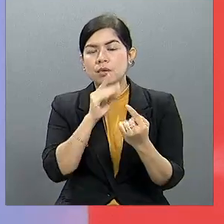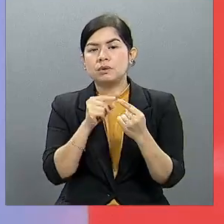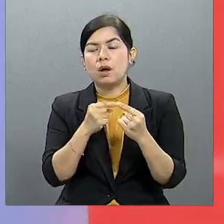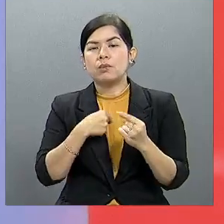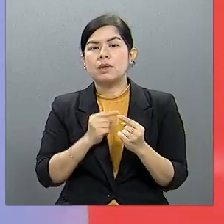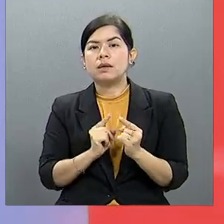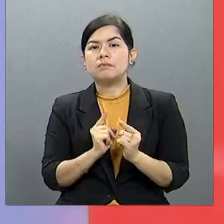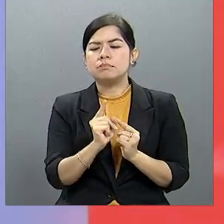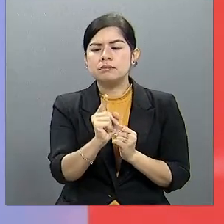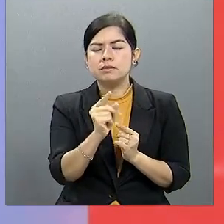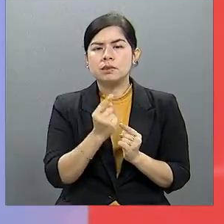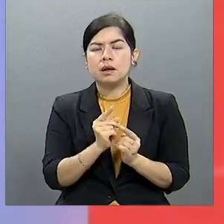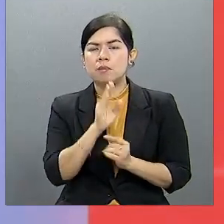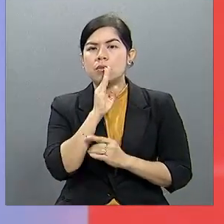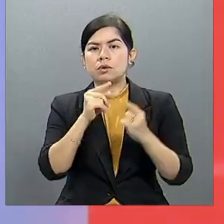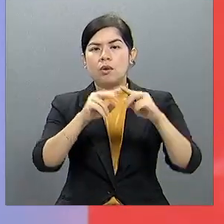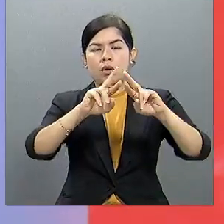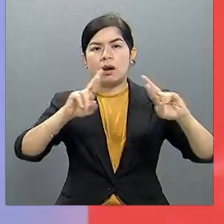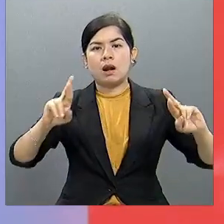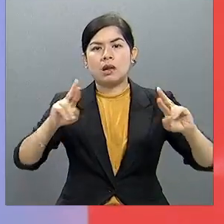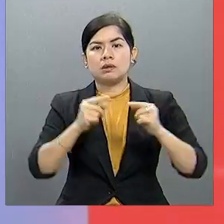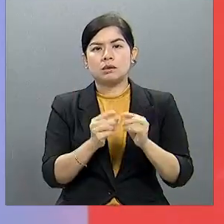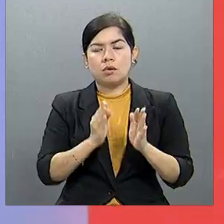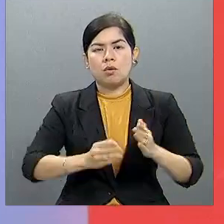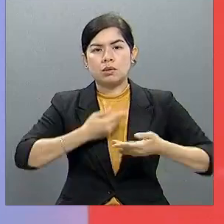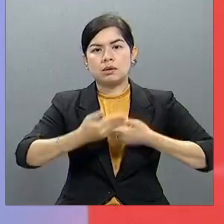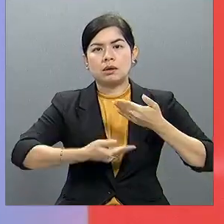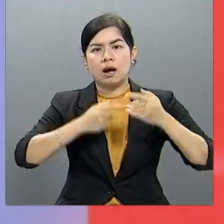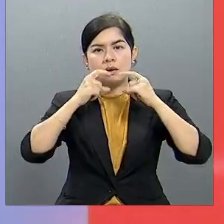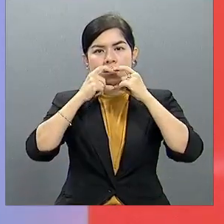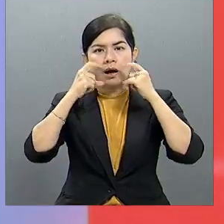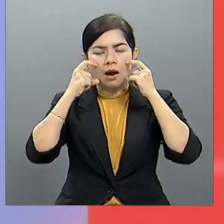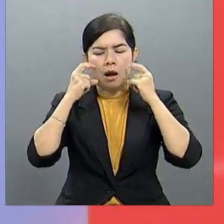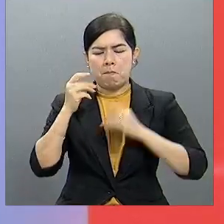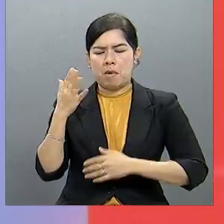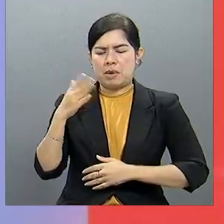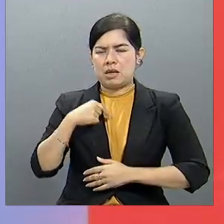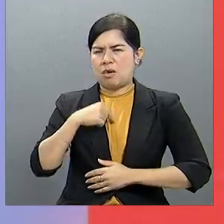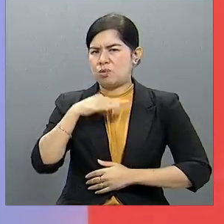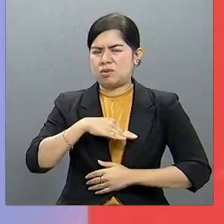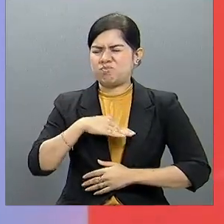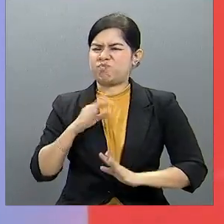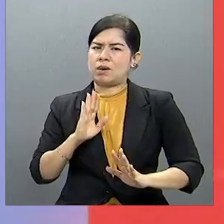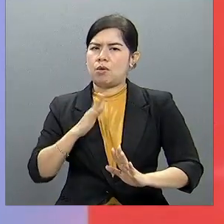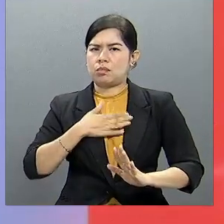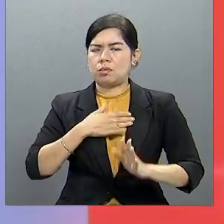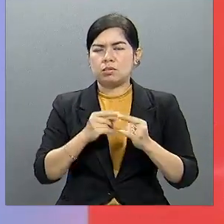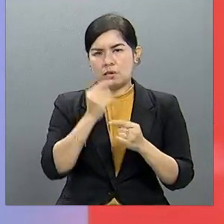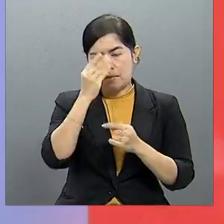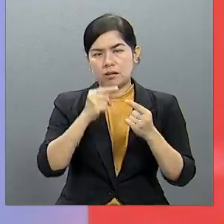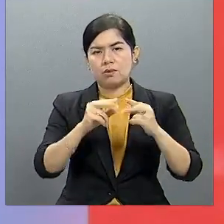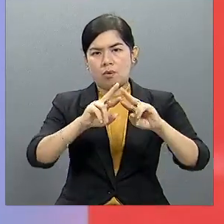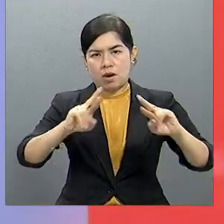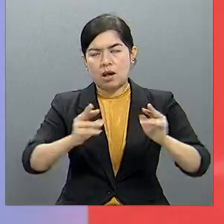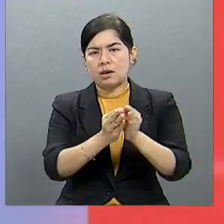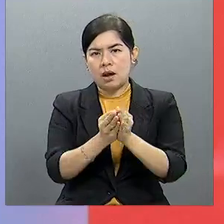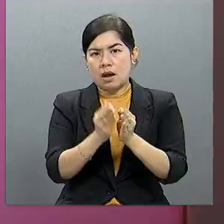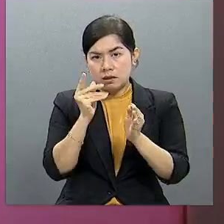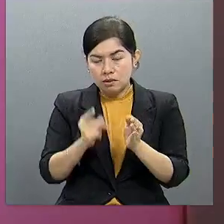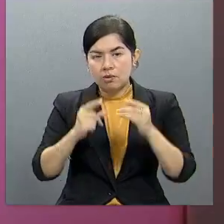ร